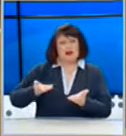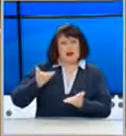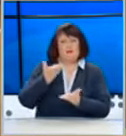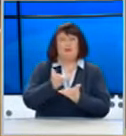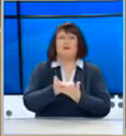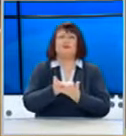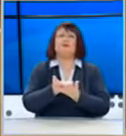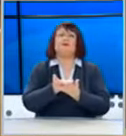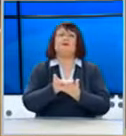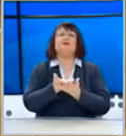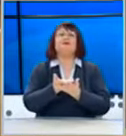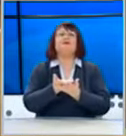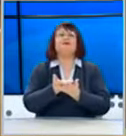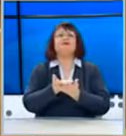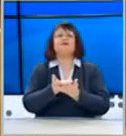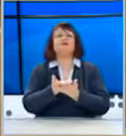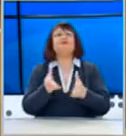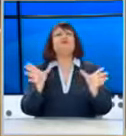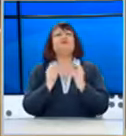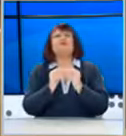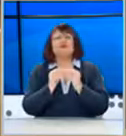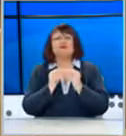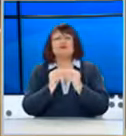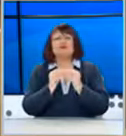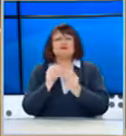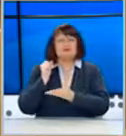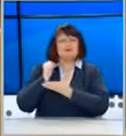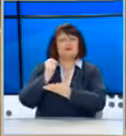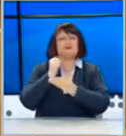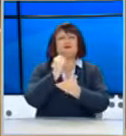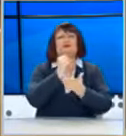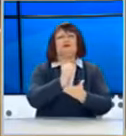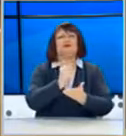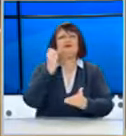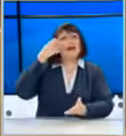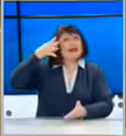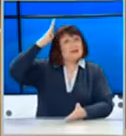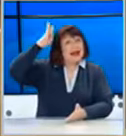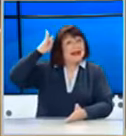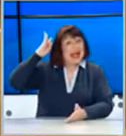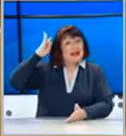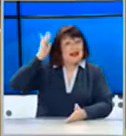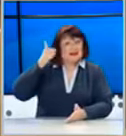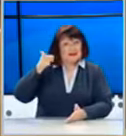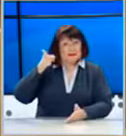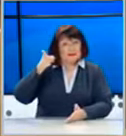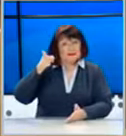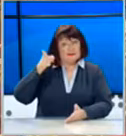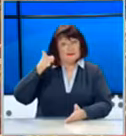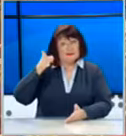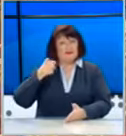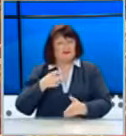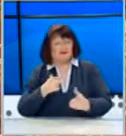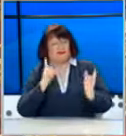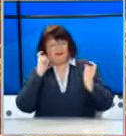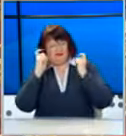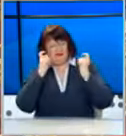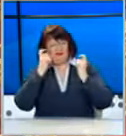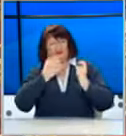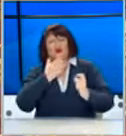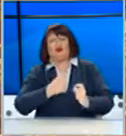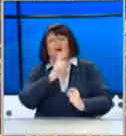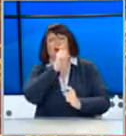που είχε σχέση με τη χρηματοδότηση των Σπαρτιατών. Η στάση σας εγείρει πολύ